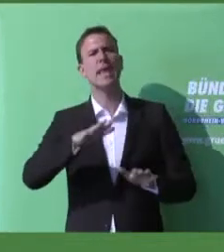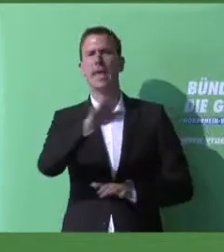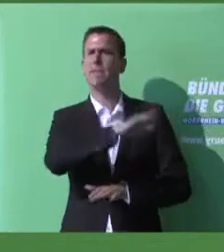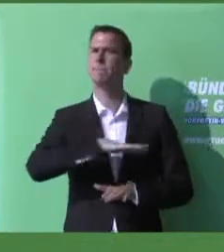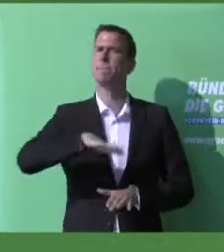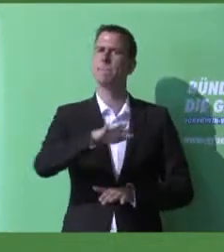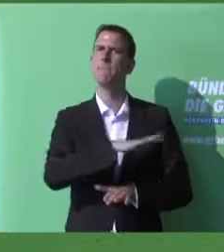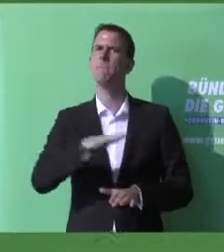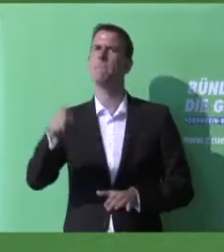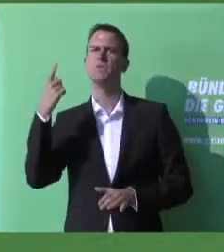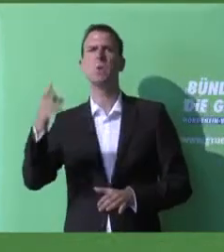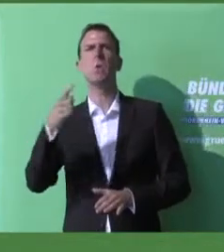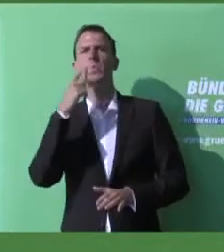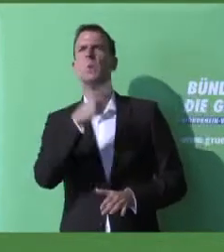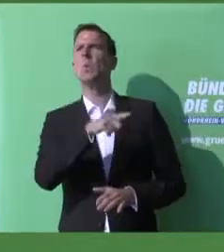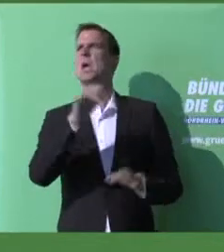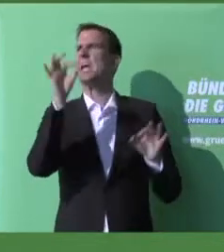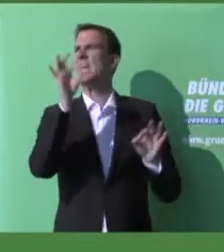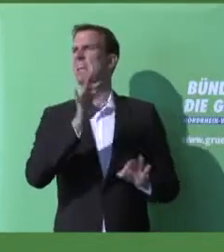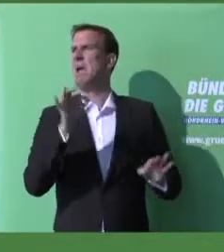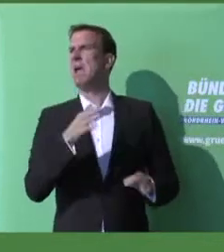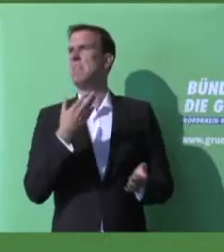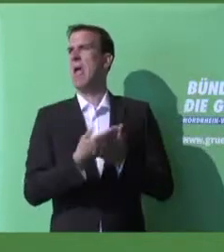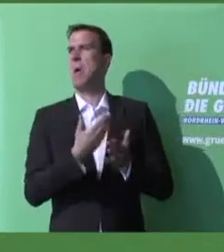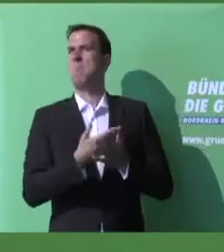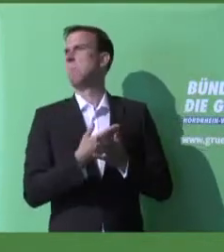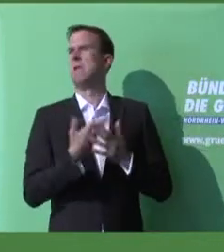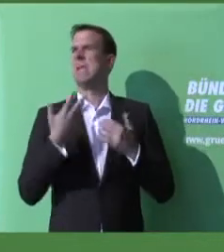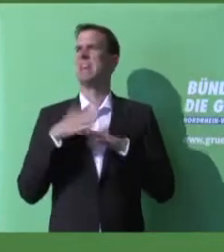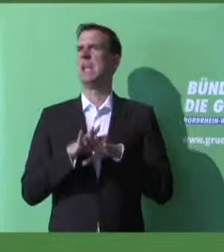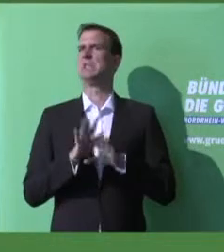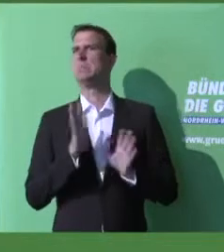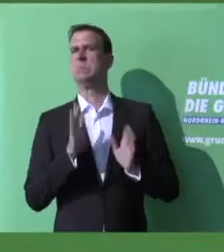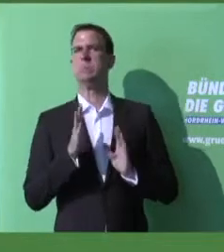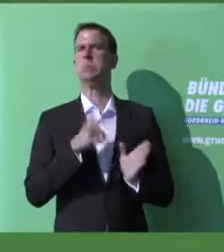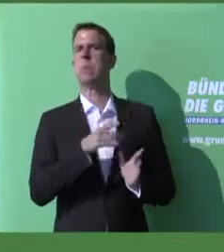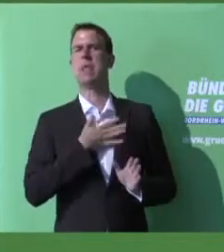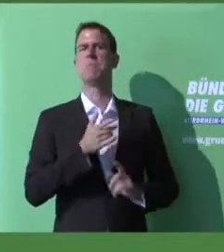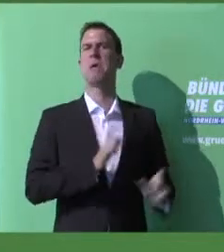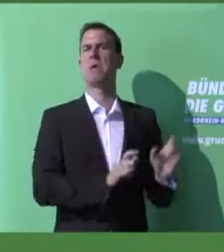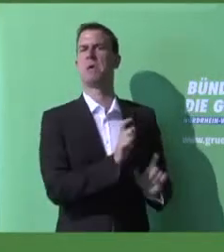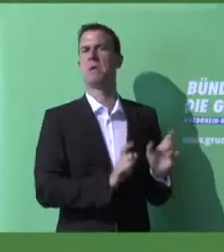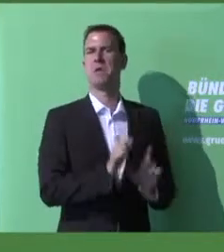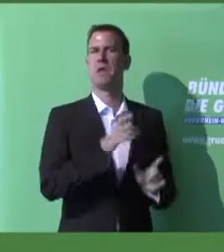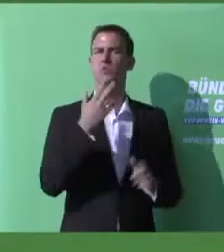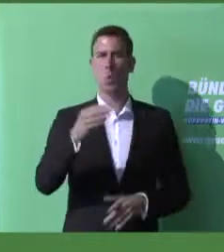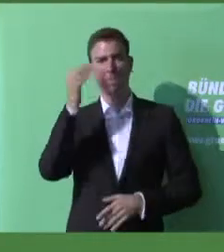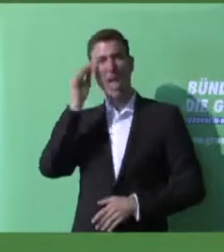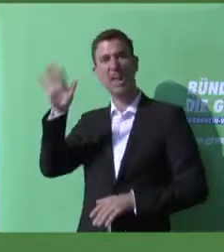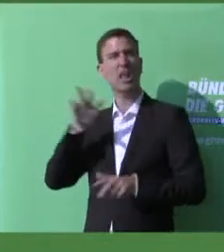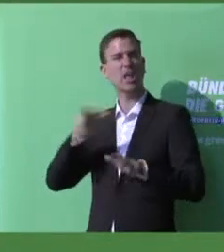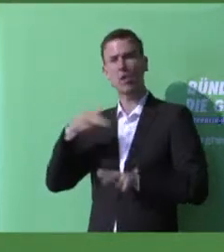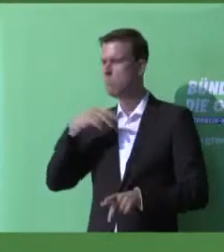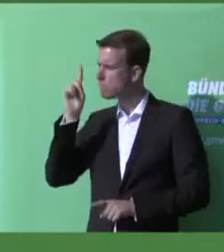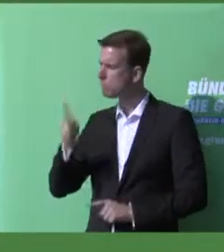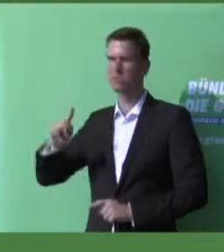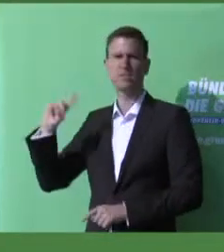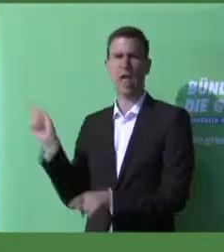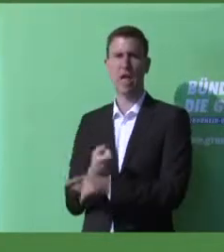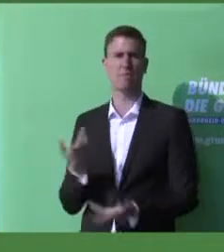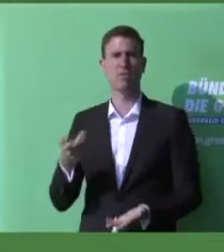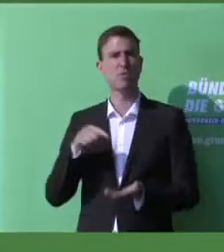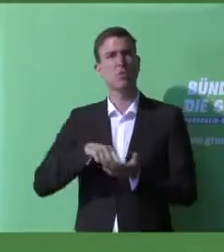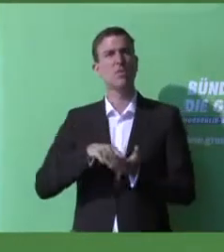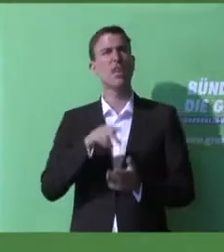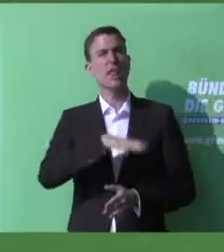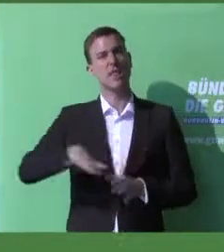dem Aspekt der Gefahrenabwehr über Integration reden will. Wir werden diese Merkel-Regierung stürzen, denn die Frauen